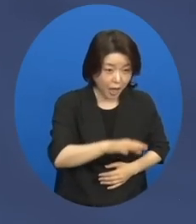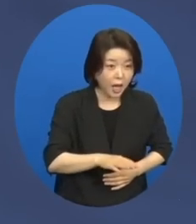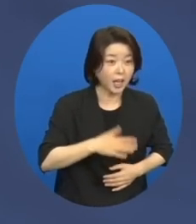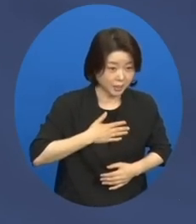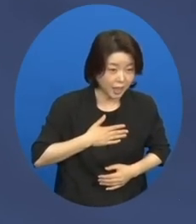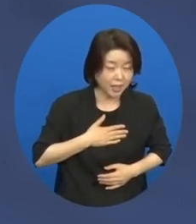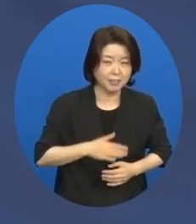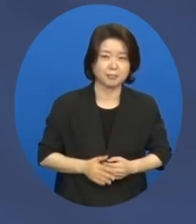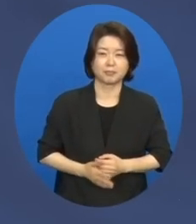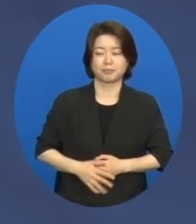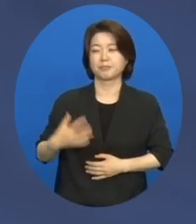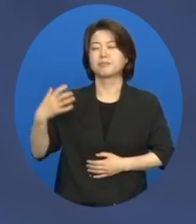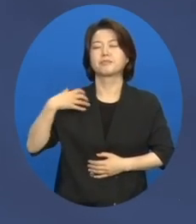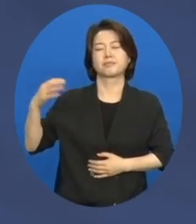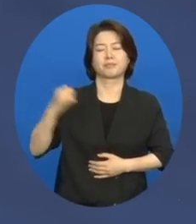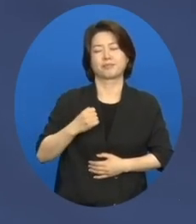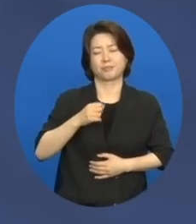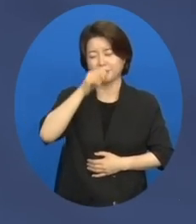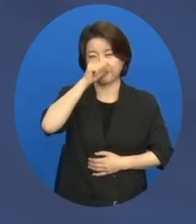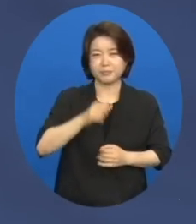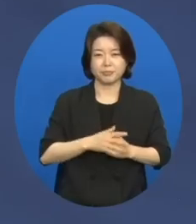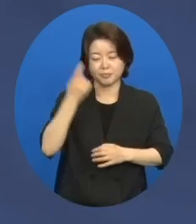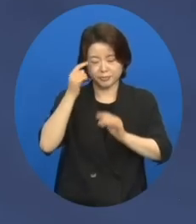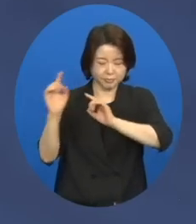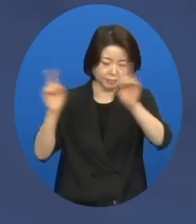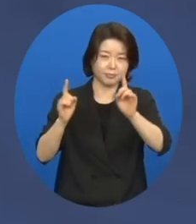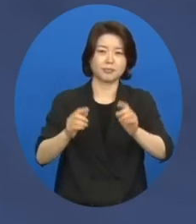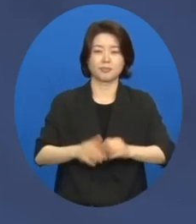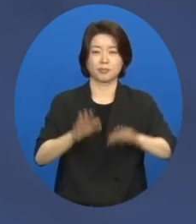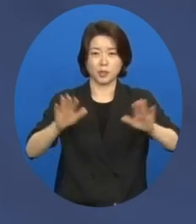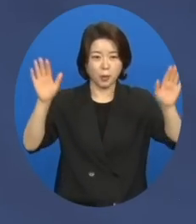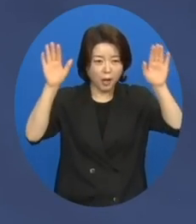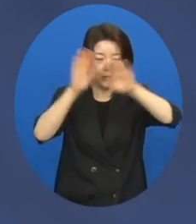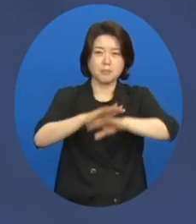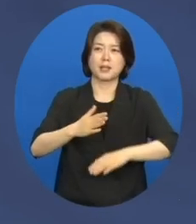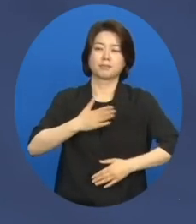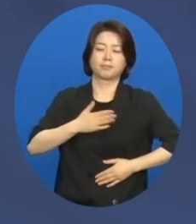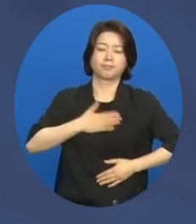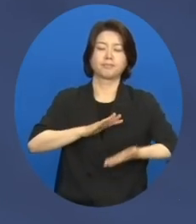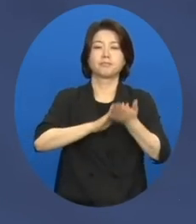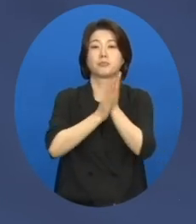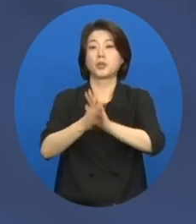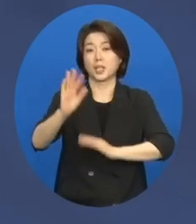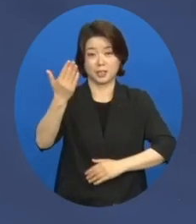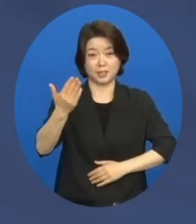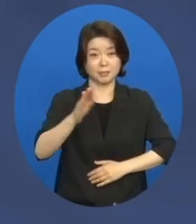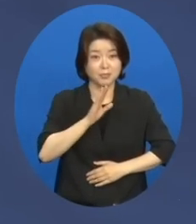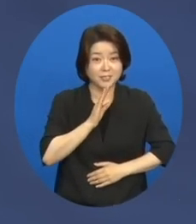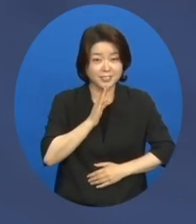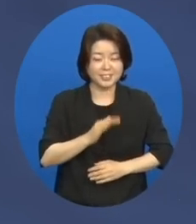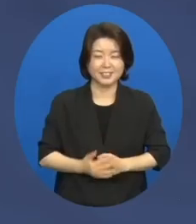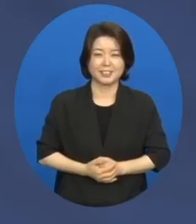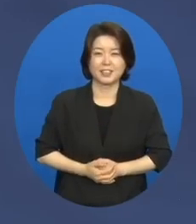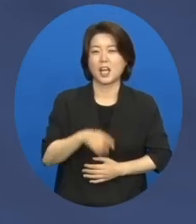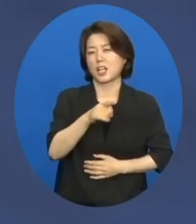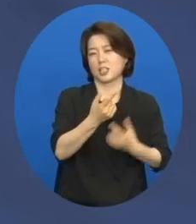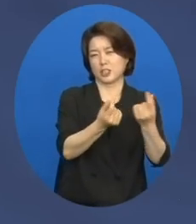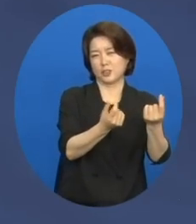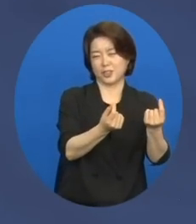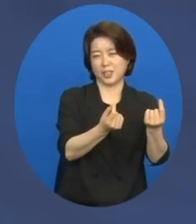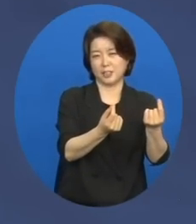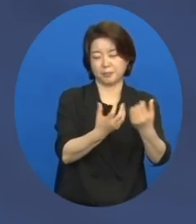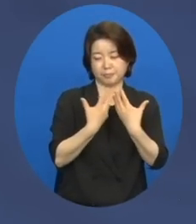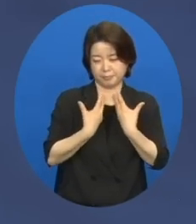여러분 사명감까지는 좋은데 정신 차리고 지금 오늘 밤에는 내가 변화하게 되는 거야. 그래서 어쨌든 그렇게 하다가 이